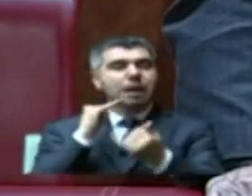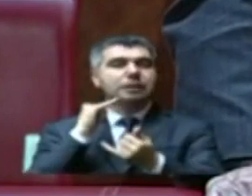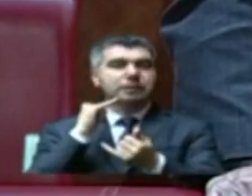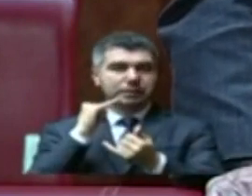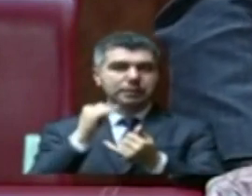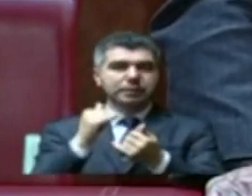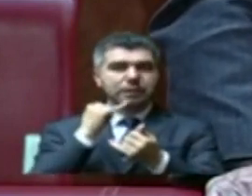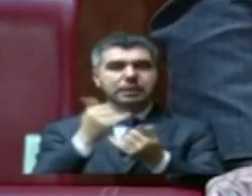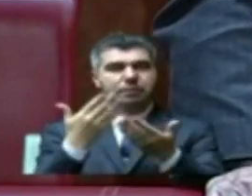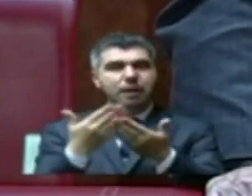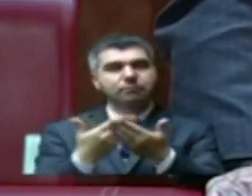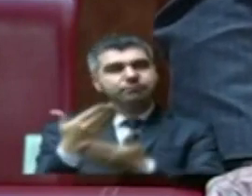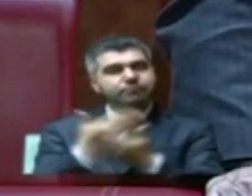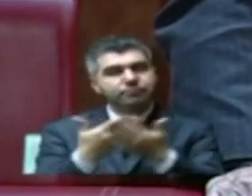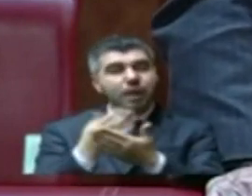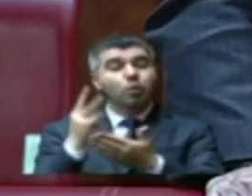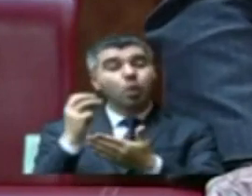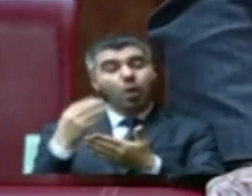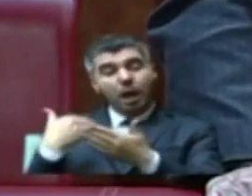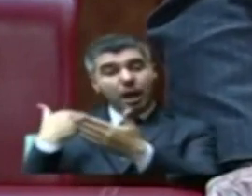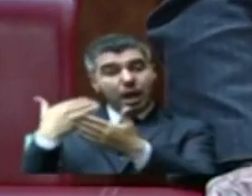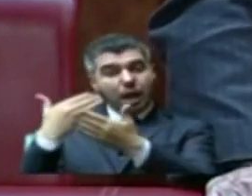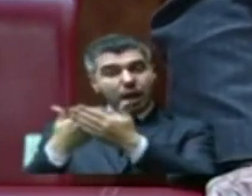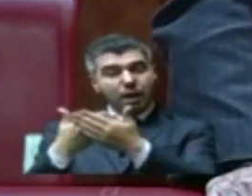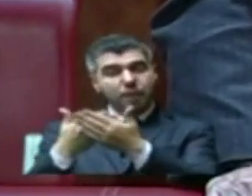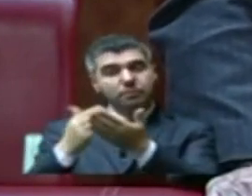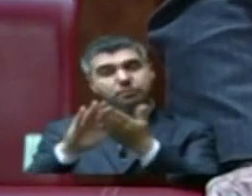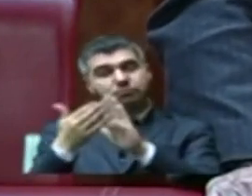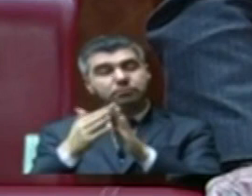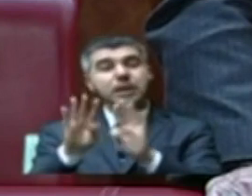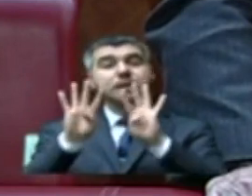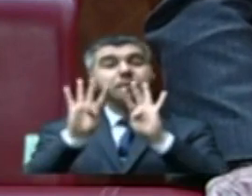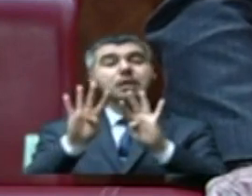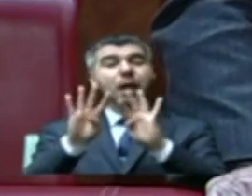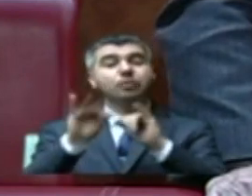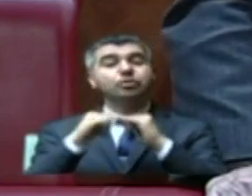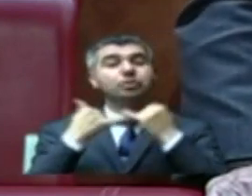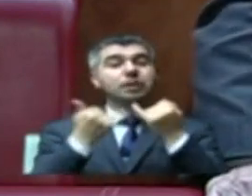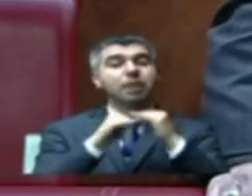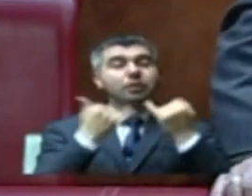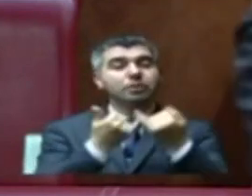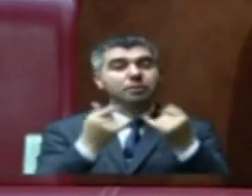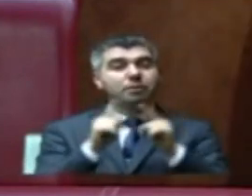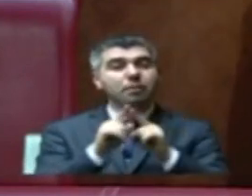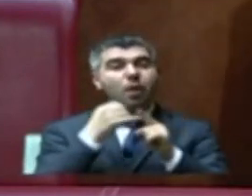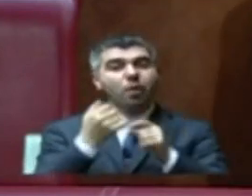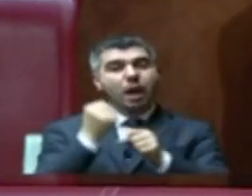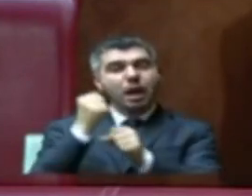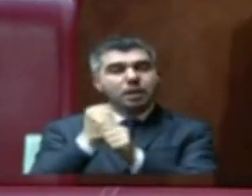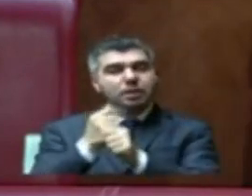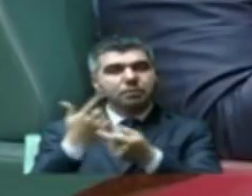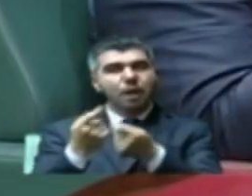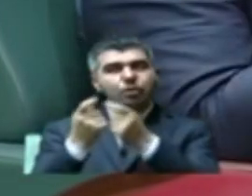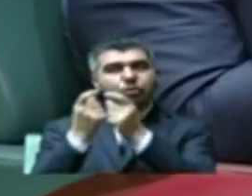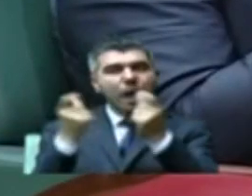دوريا، وهاد الثلاث شهور الاخرى درت على الاقل 8 ديال اللقاءات مع المهنيين ديال النقل الدولي، وكانت فيها حلول